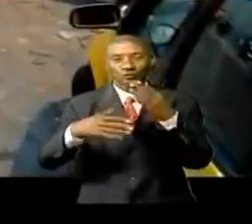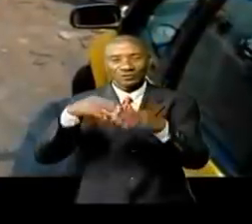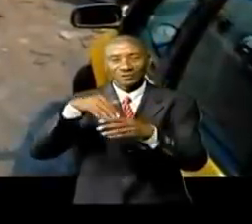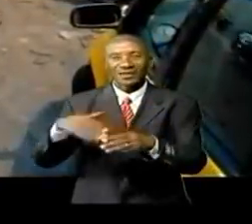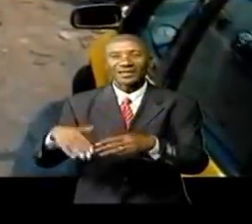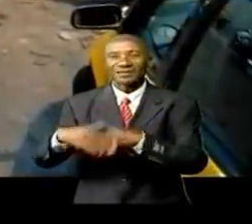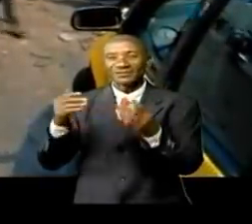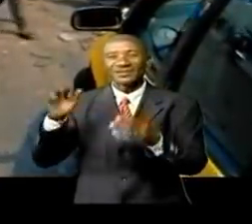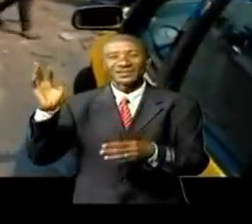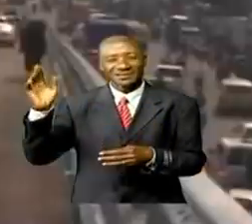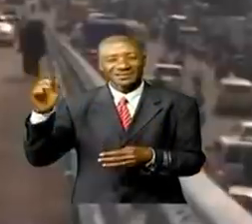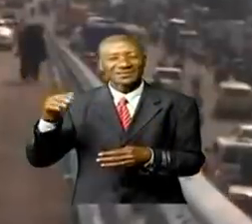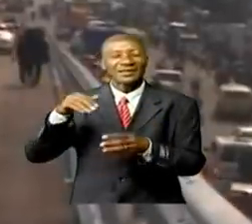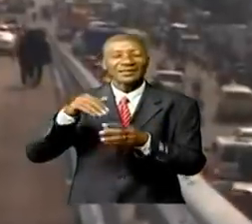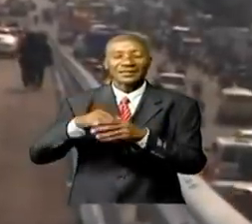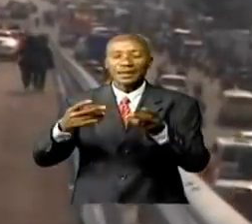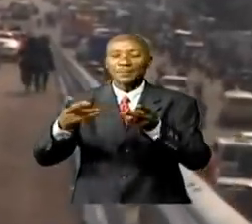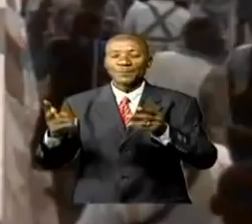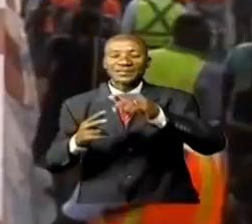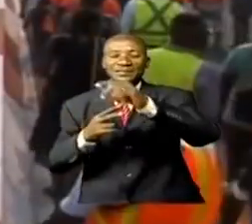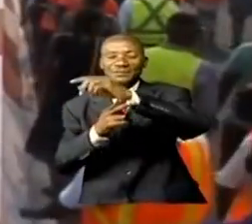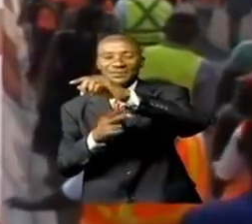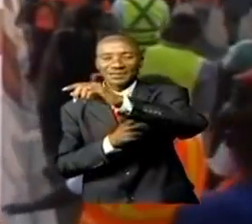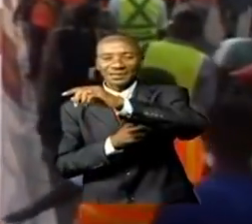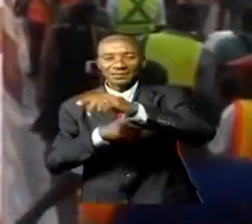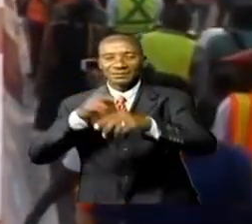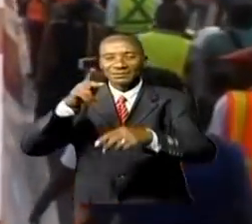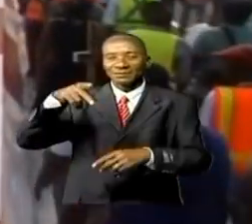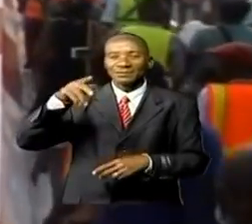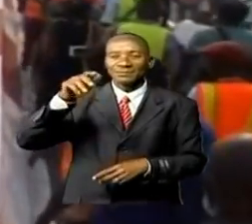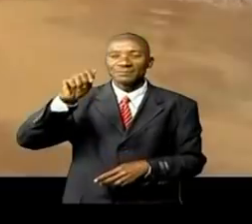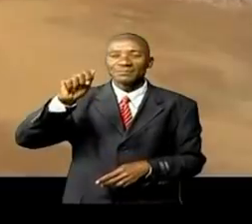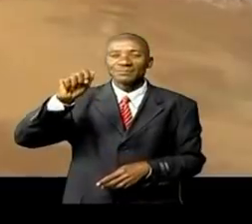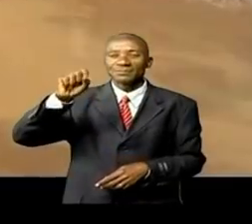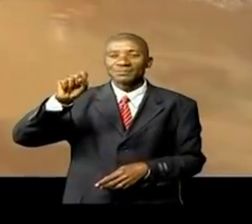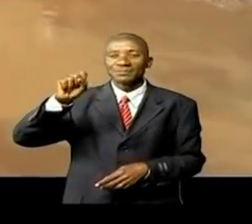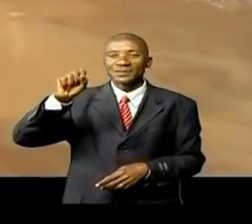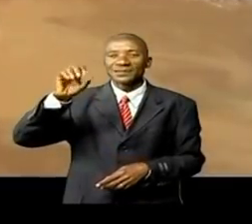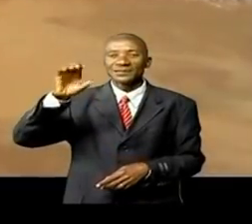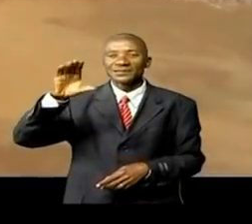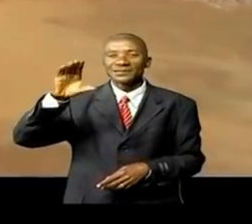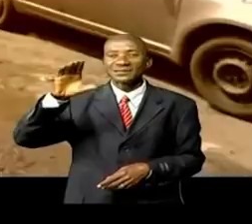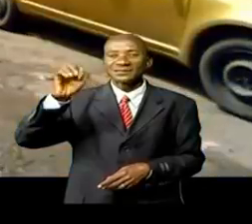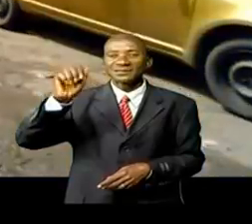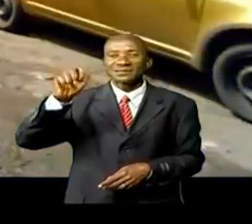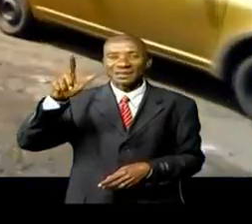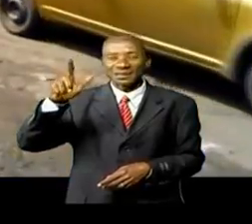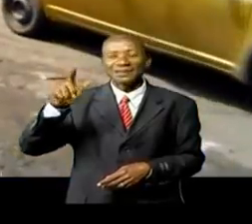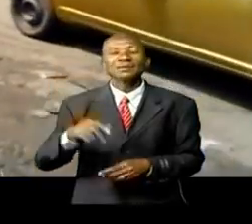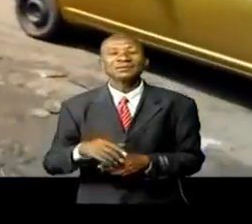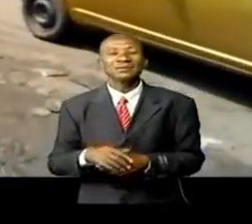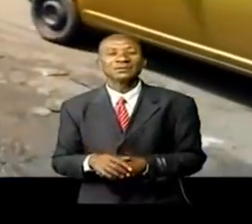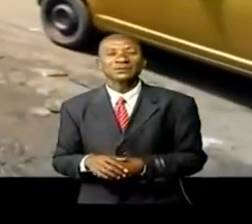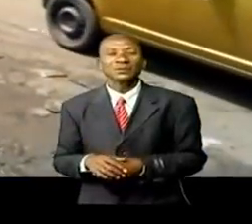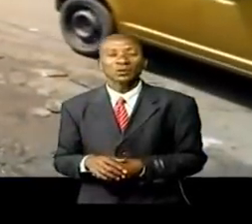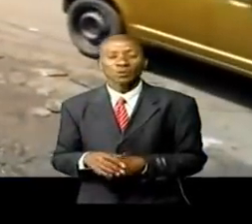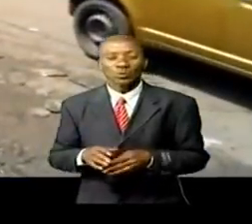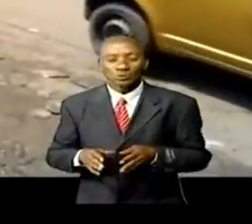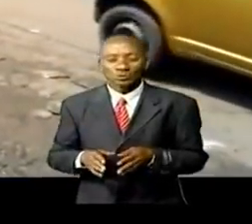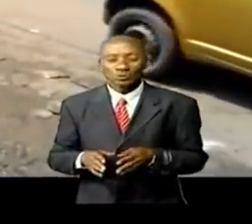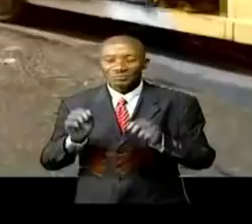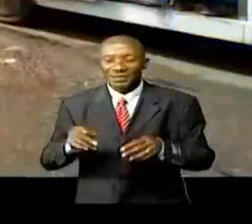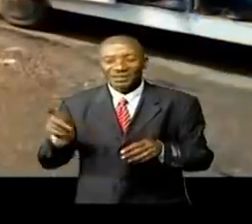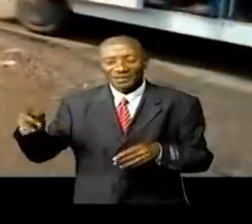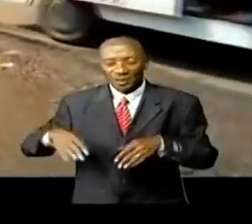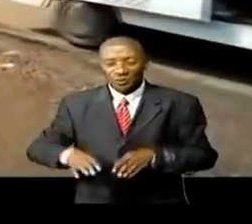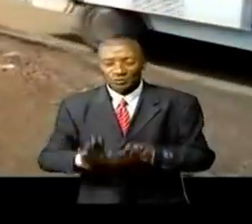à Massina sur le boulevard Lumumba est pris au piège des nids de poules. À chaque pluie, une quantité importante d'eau stagne sur